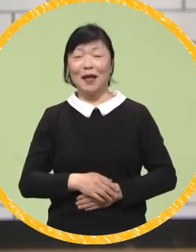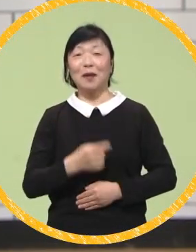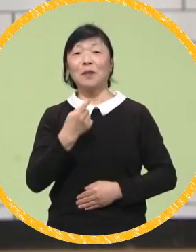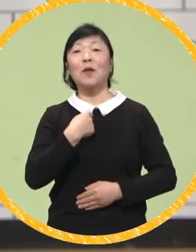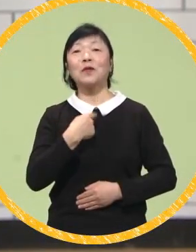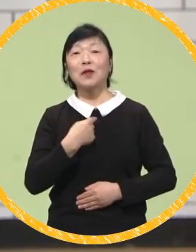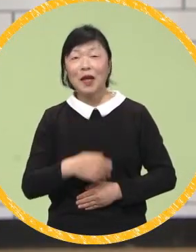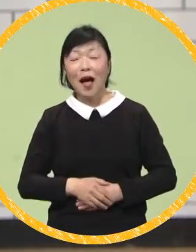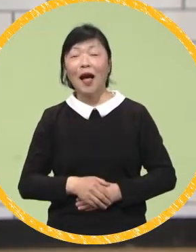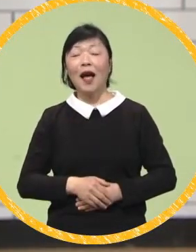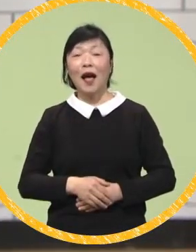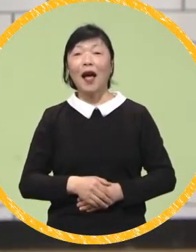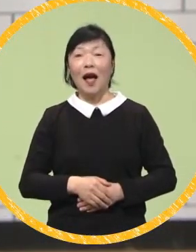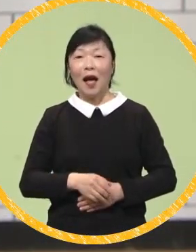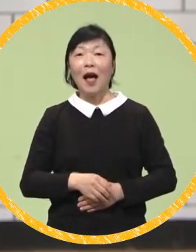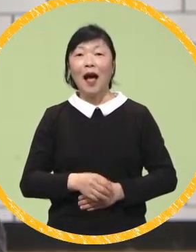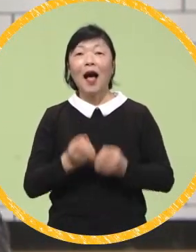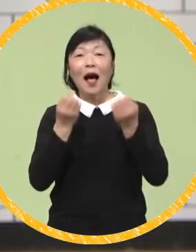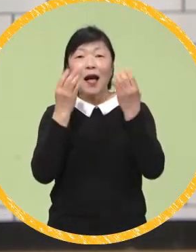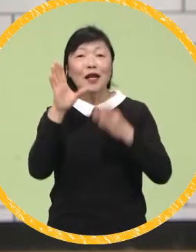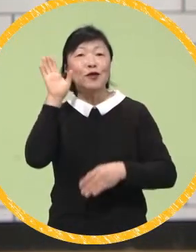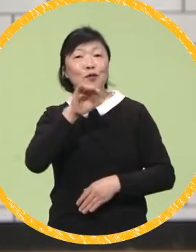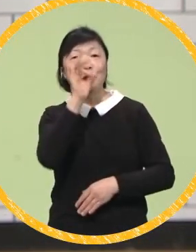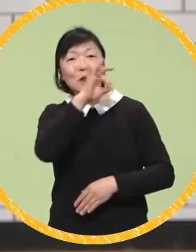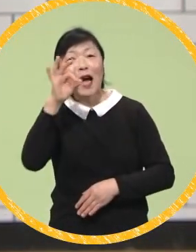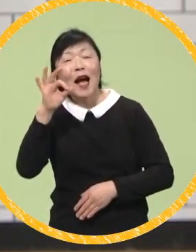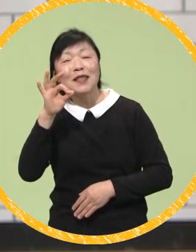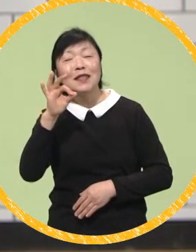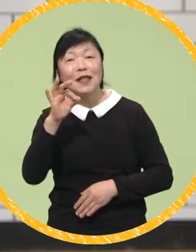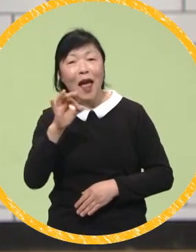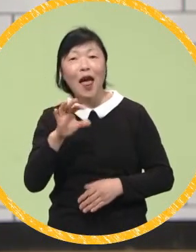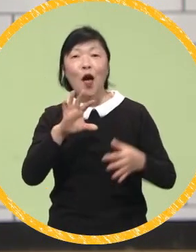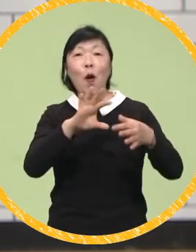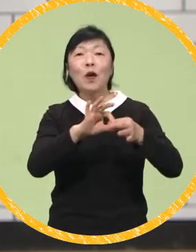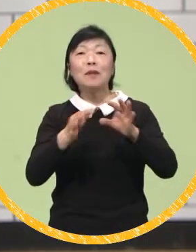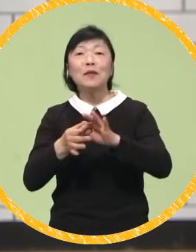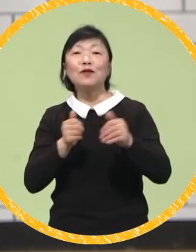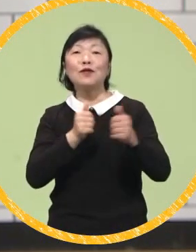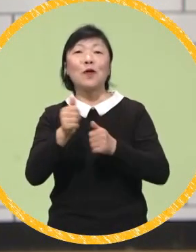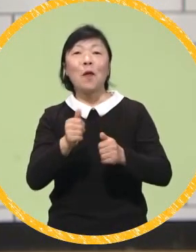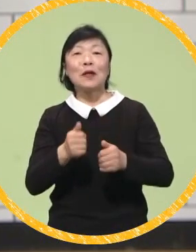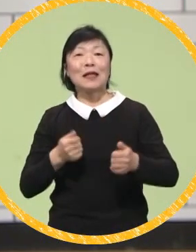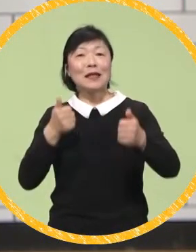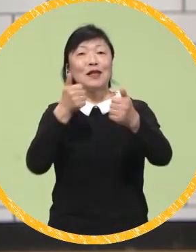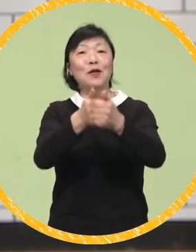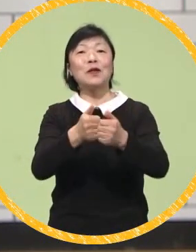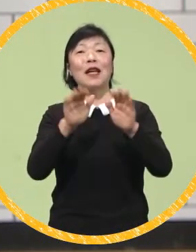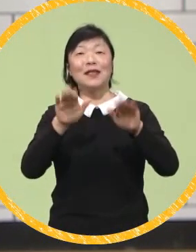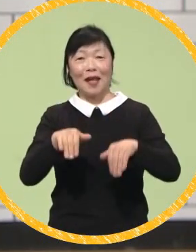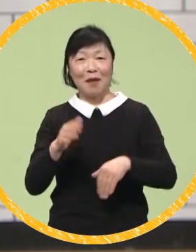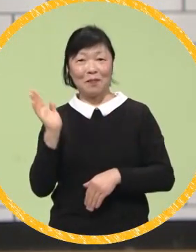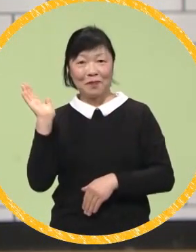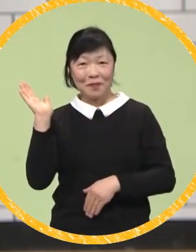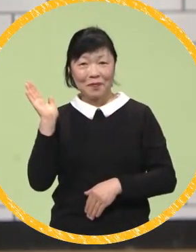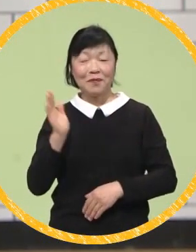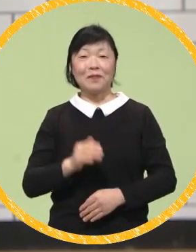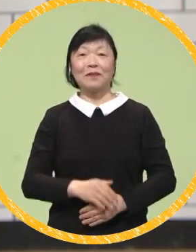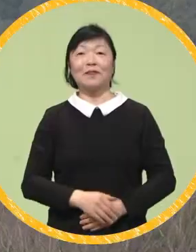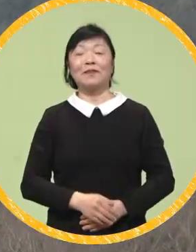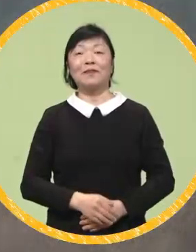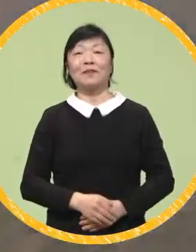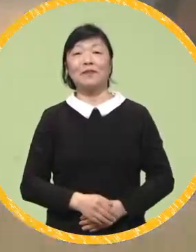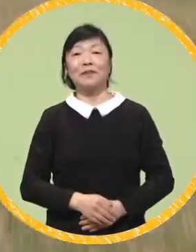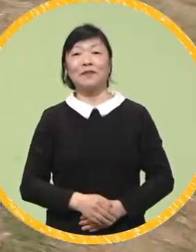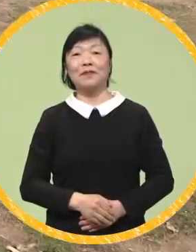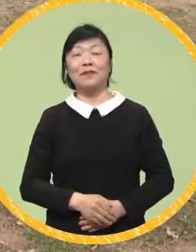代表の私打つが新たな趣味を探して音もいく競技に挑戦してきましたすごいですねまずはこちら詰めてやるどうぞ